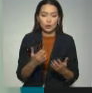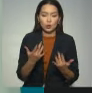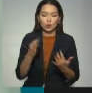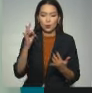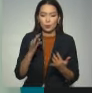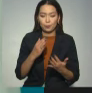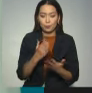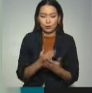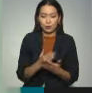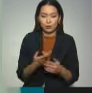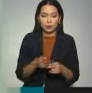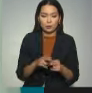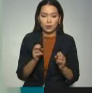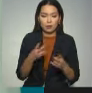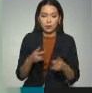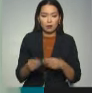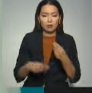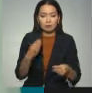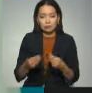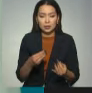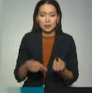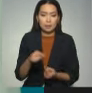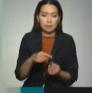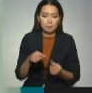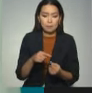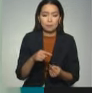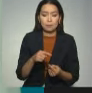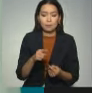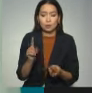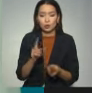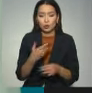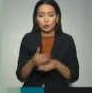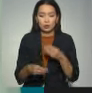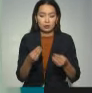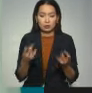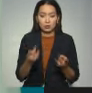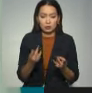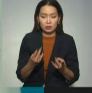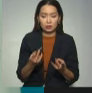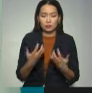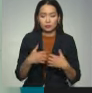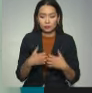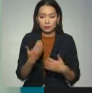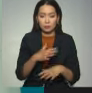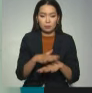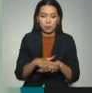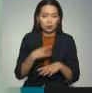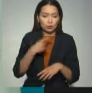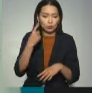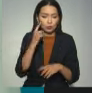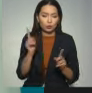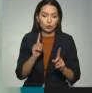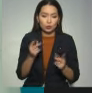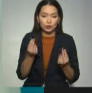зачем им рисковать и давать эти деньги бизнесу, если есть такой доход? Если налогообложить этот процесс, тогда банки задумаются. То есть